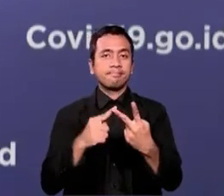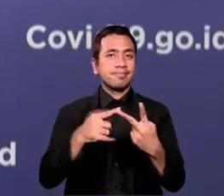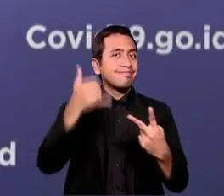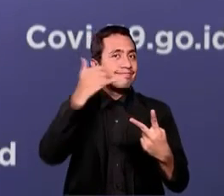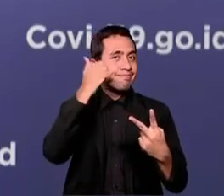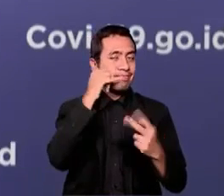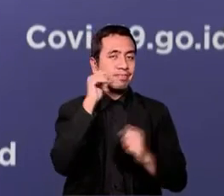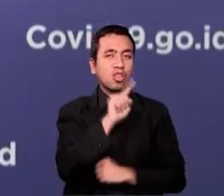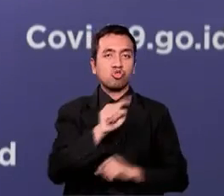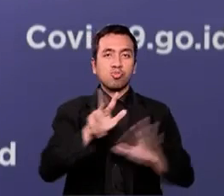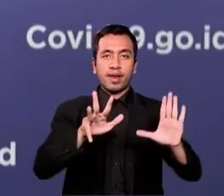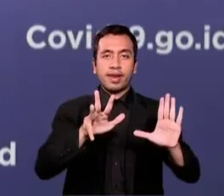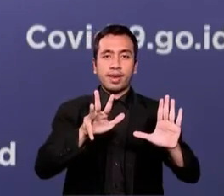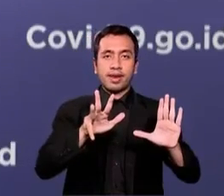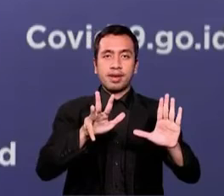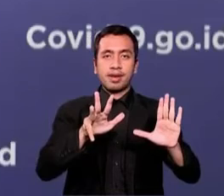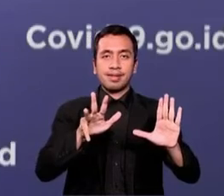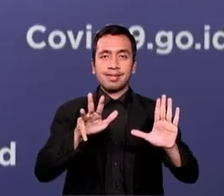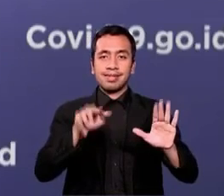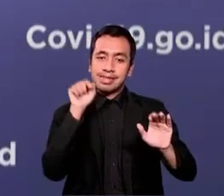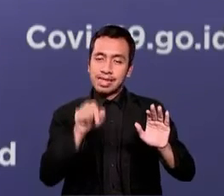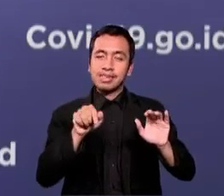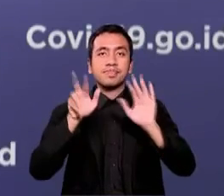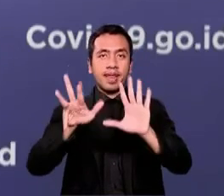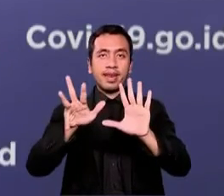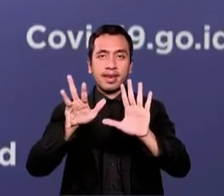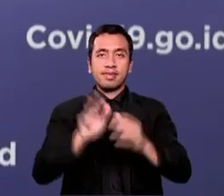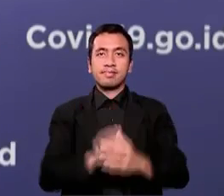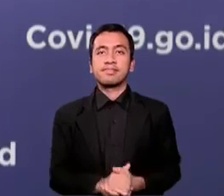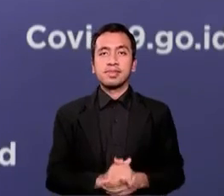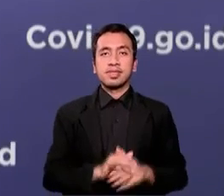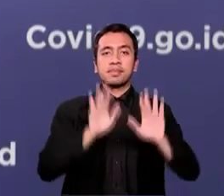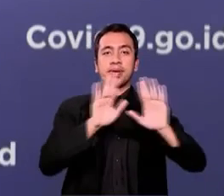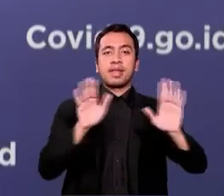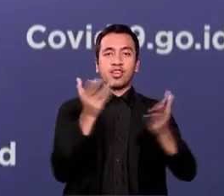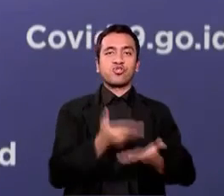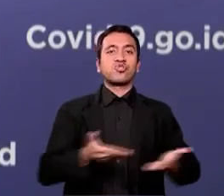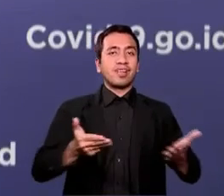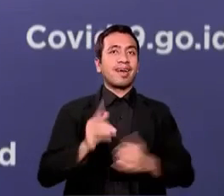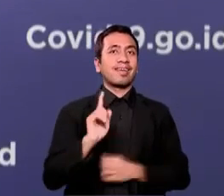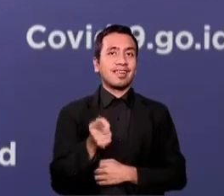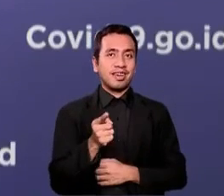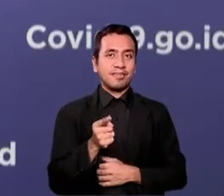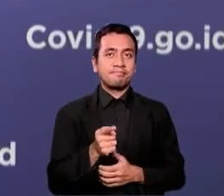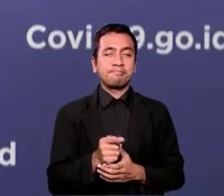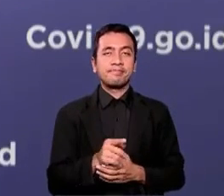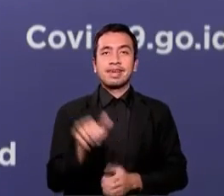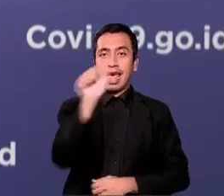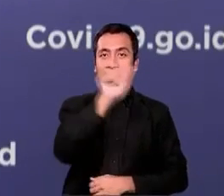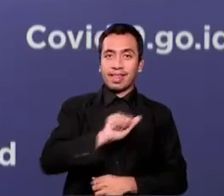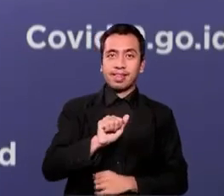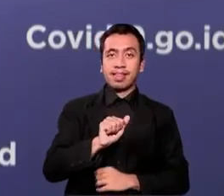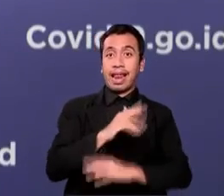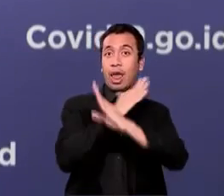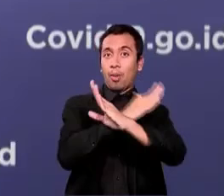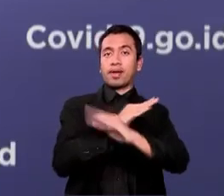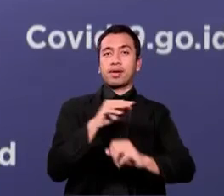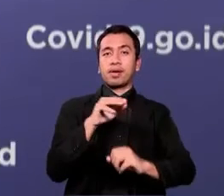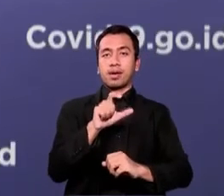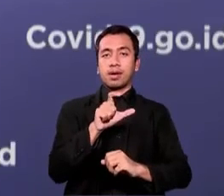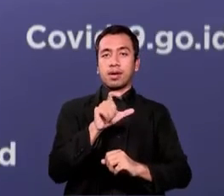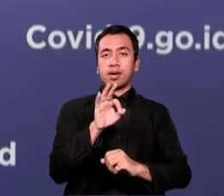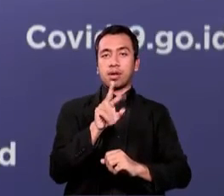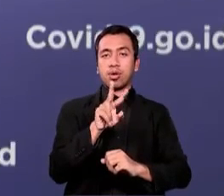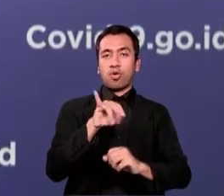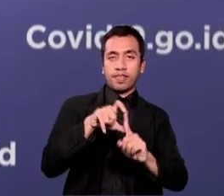119 extension 9 di beberapa akun media sosial kita ada diet lawan kofic 19